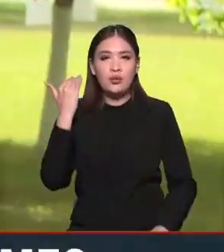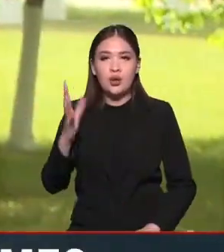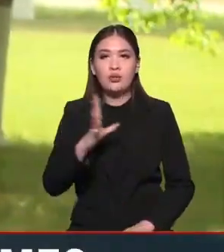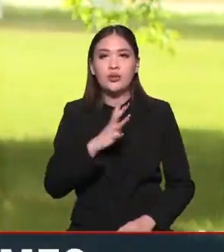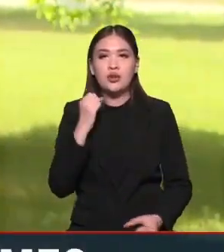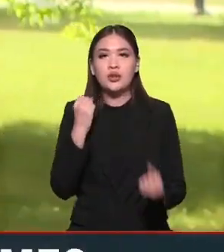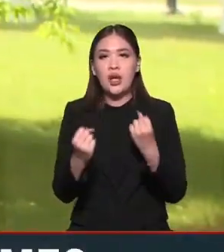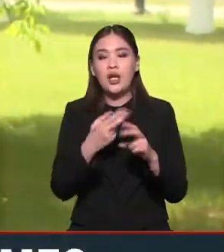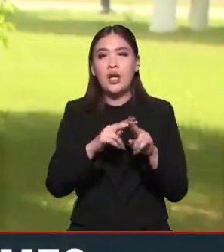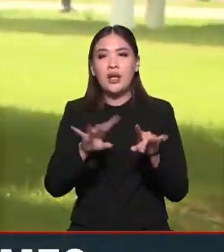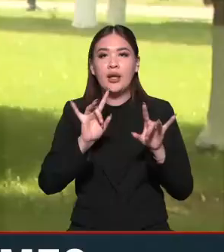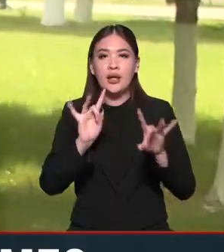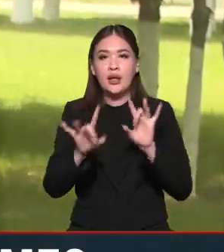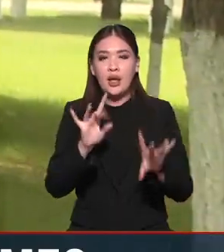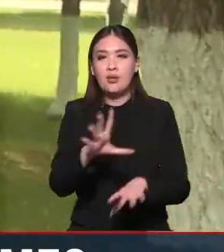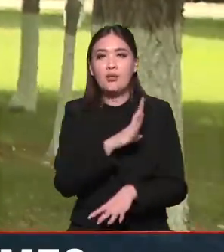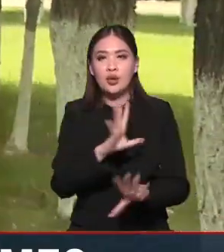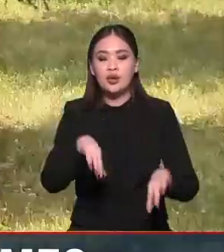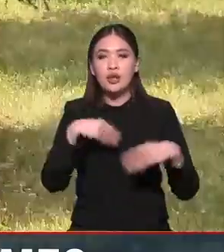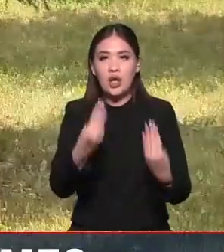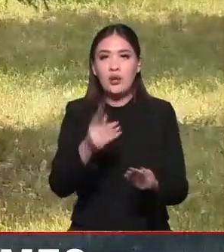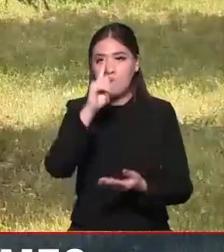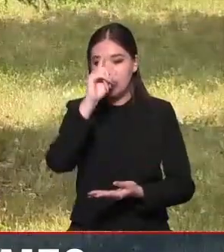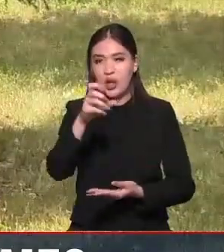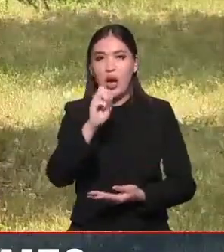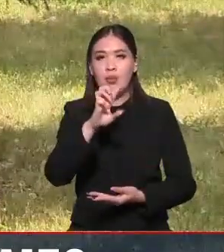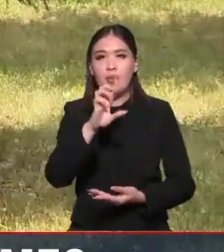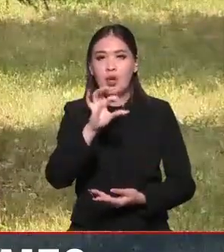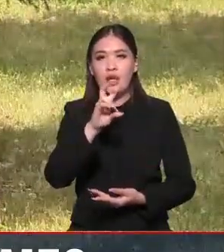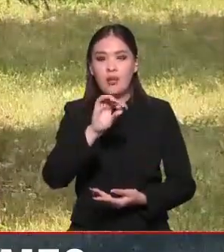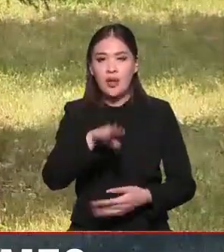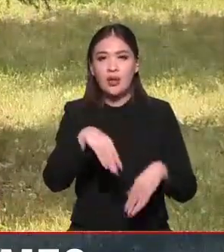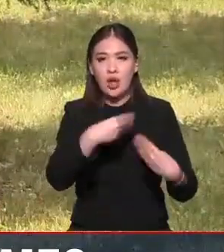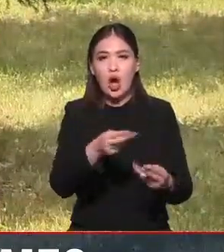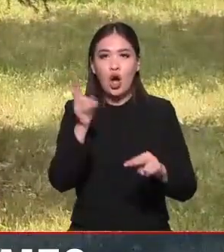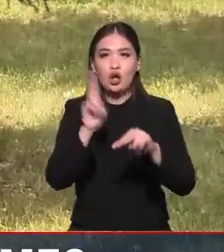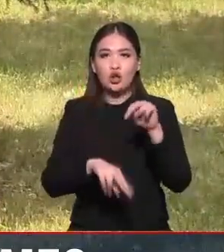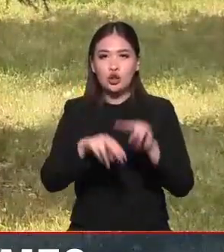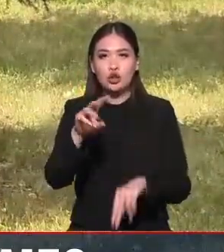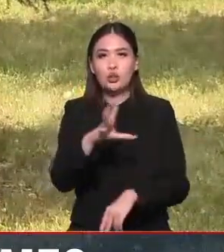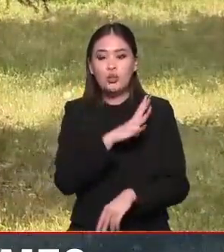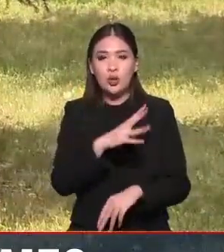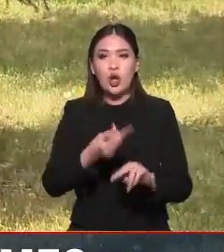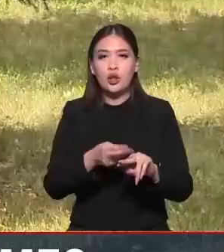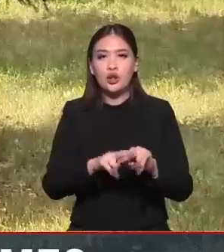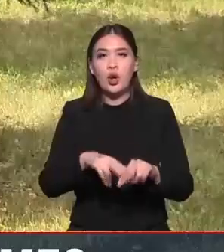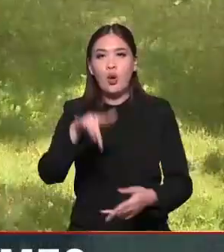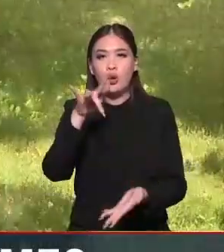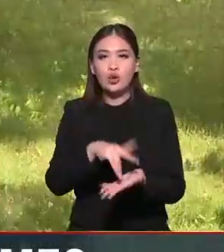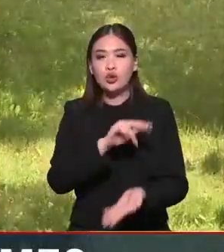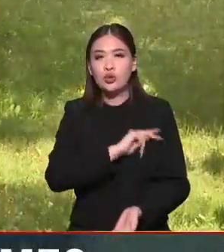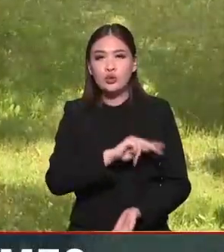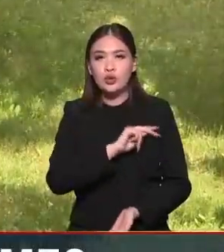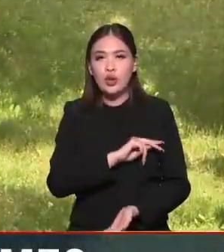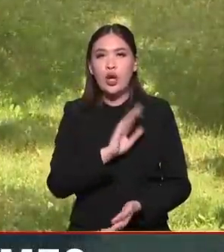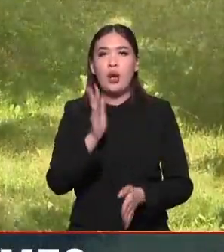залының жарнамасын көреді. Бірден бір жылдық абонемент сатып алады. Ол кезде фитнес-залда құрылыс жұмыстары жүріп жатқан. Қызметкерлері орталық жұмысы әне